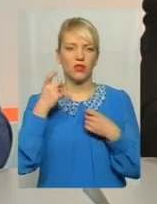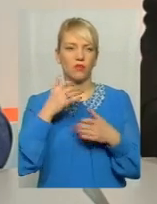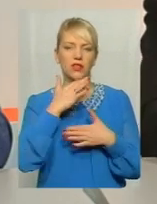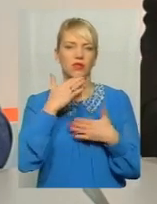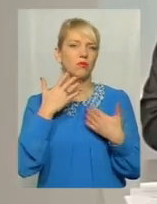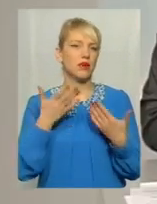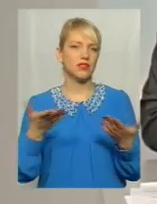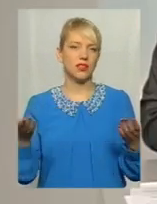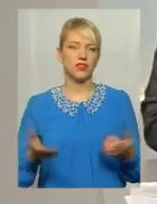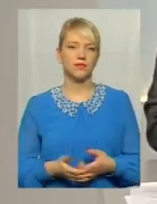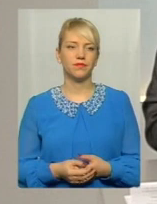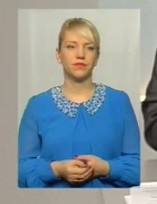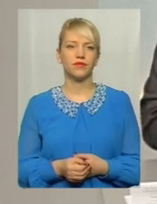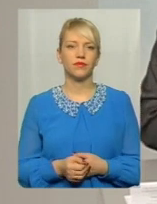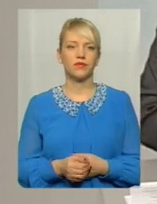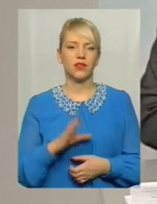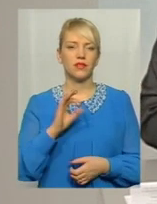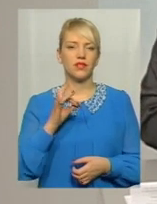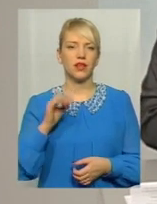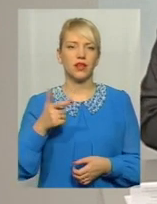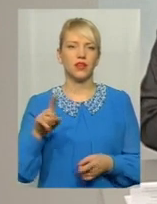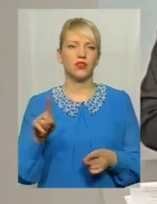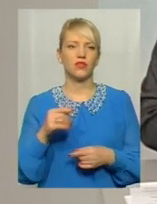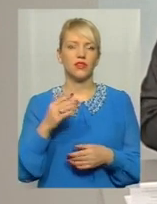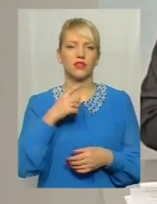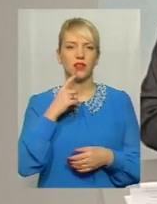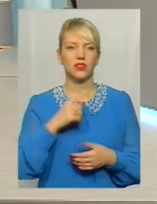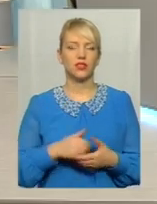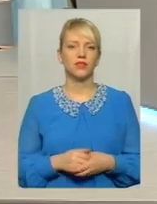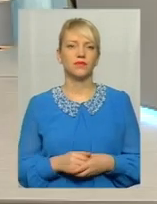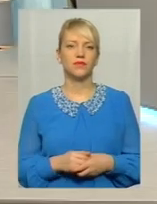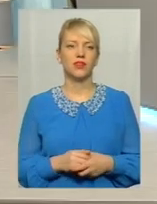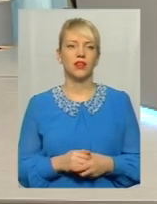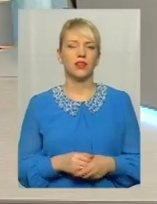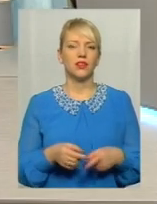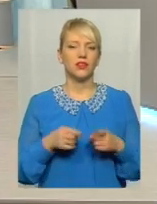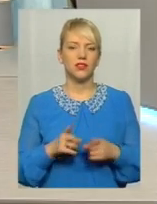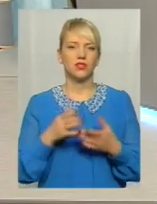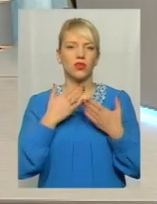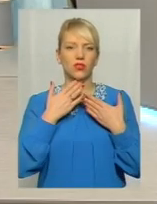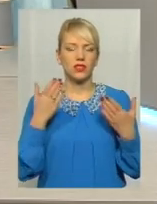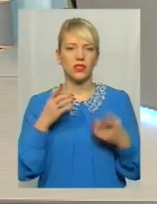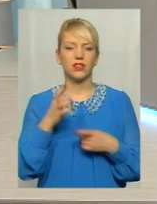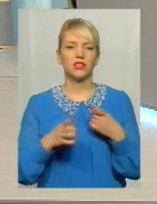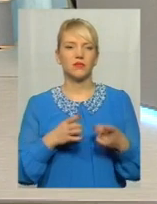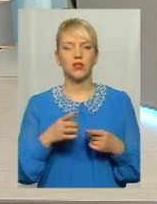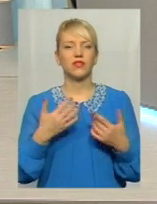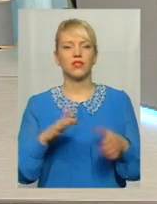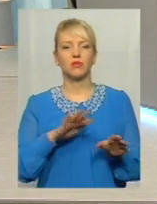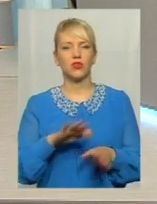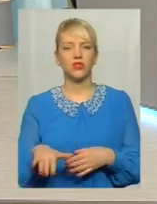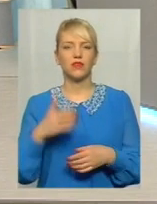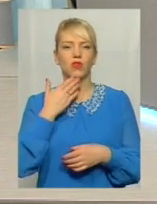безліч. Дякую, пане Сергій. Ви що ж з приводу останніх змін? Ну, дійсно, останні зміни пройшли в